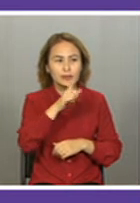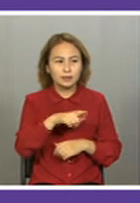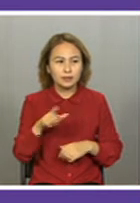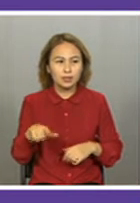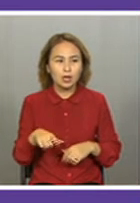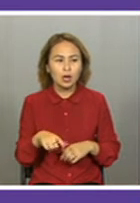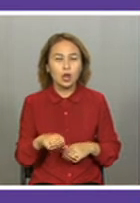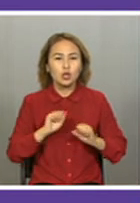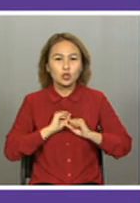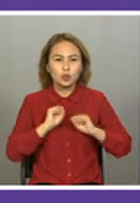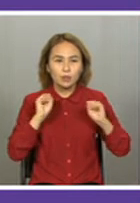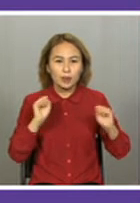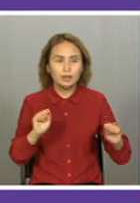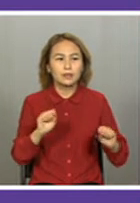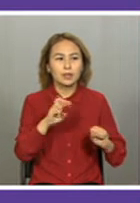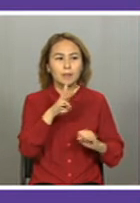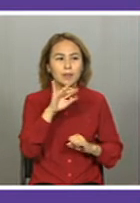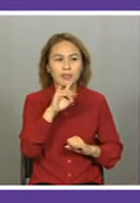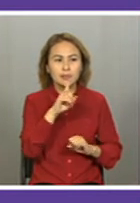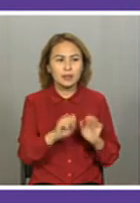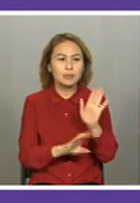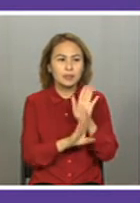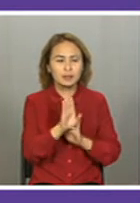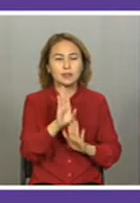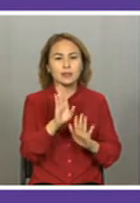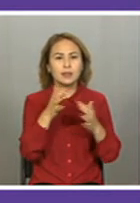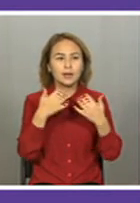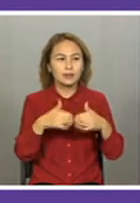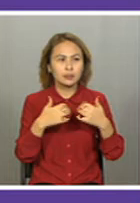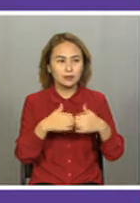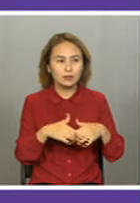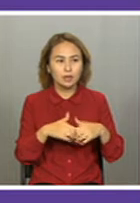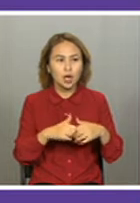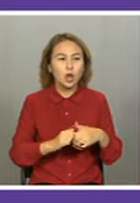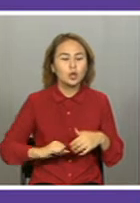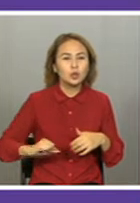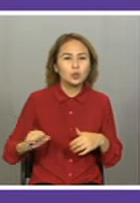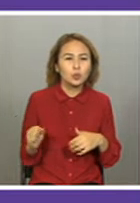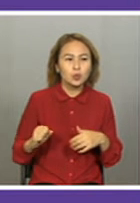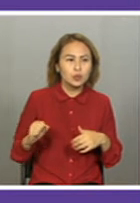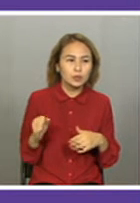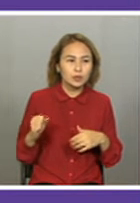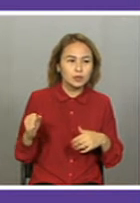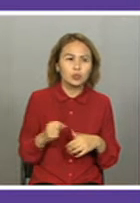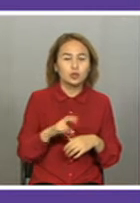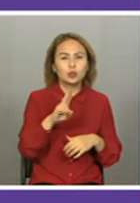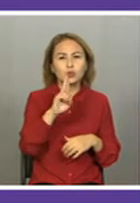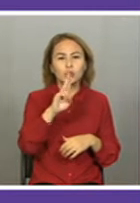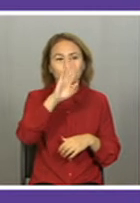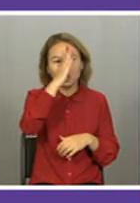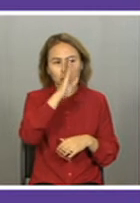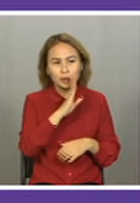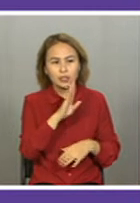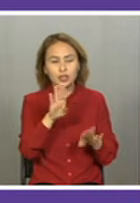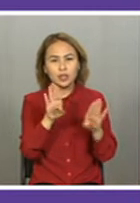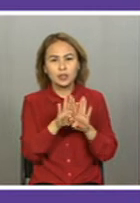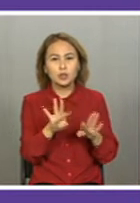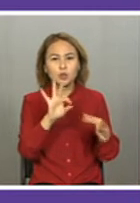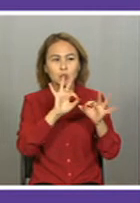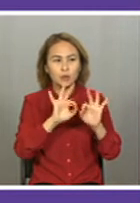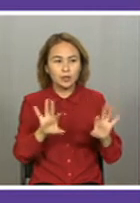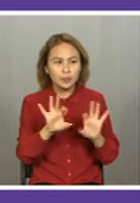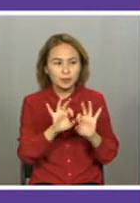жамандықты, жомарттық, мұрзалық пен сараңдықты. Достықтың, дұшпандықтың жайын